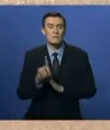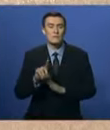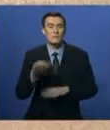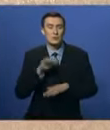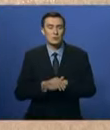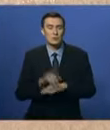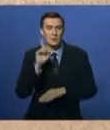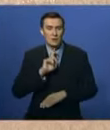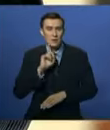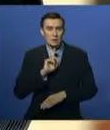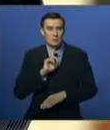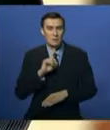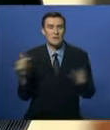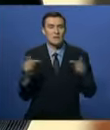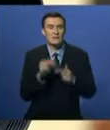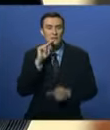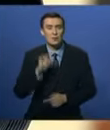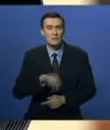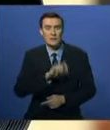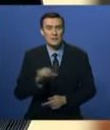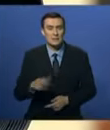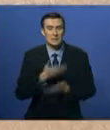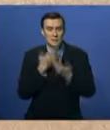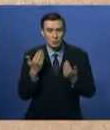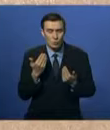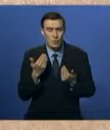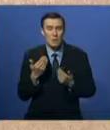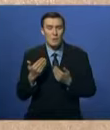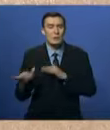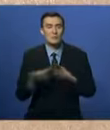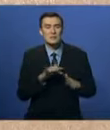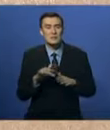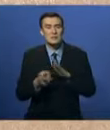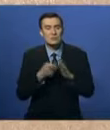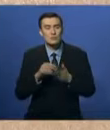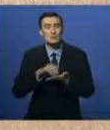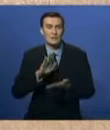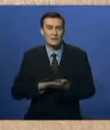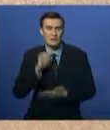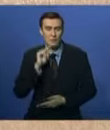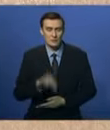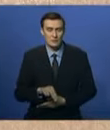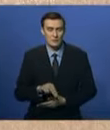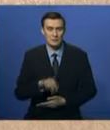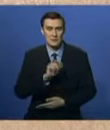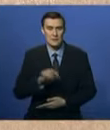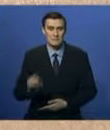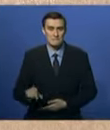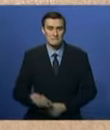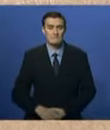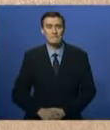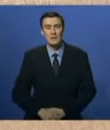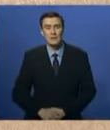пока конкретных виновных лицах речи быть не может проводится следствие действие с целью установления виновных лиц